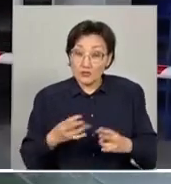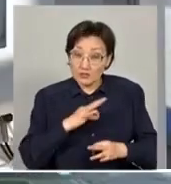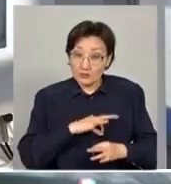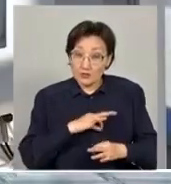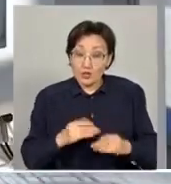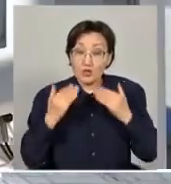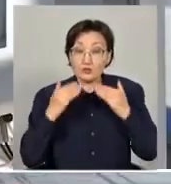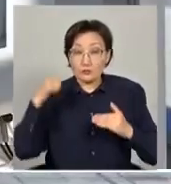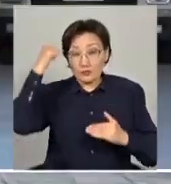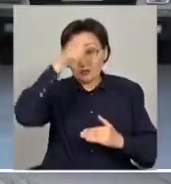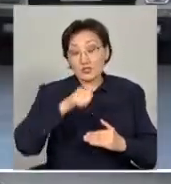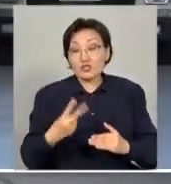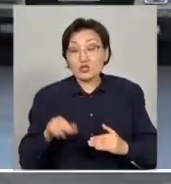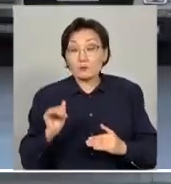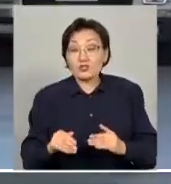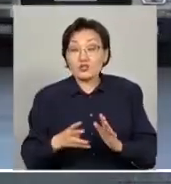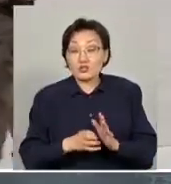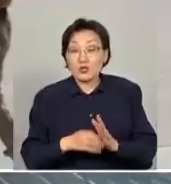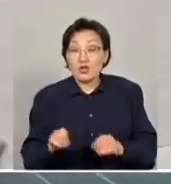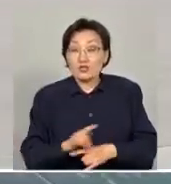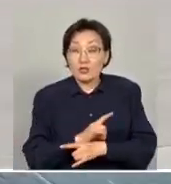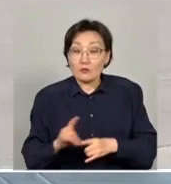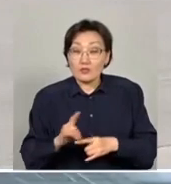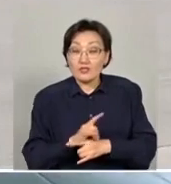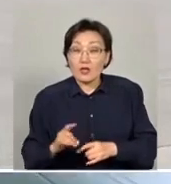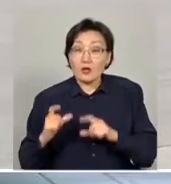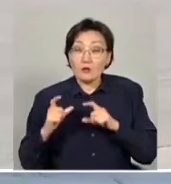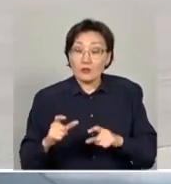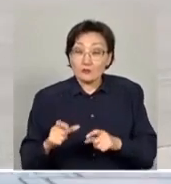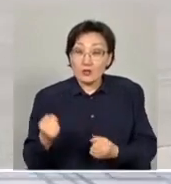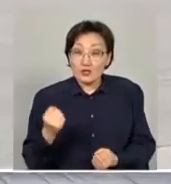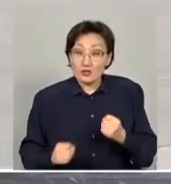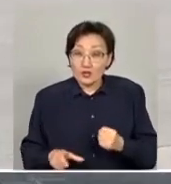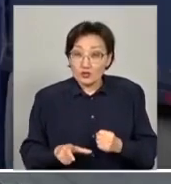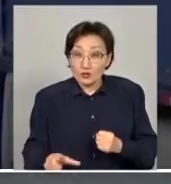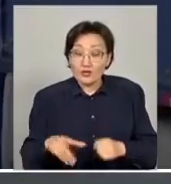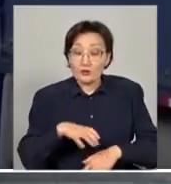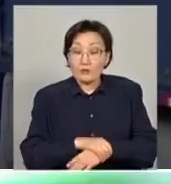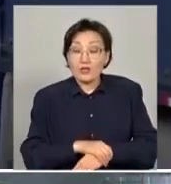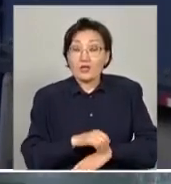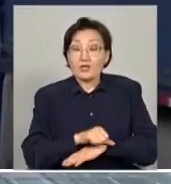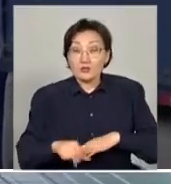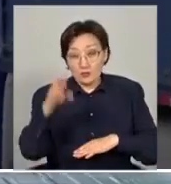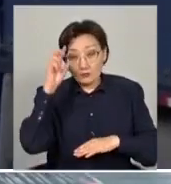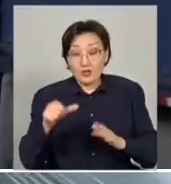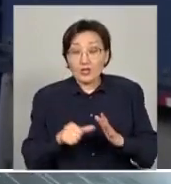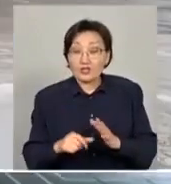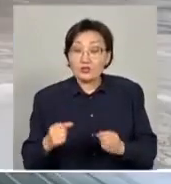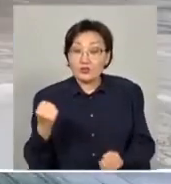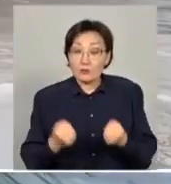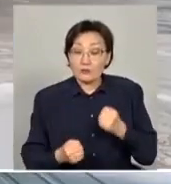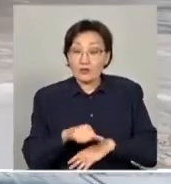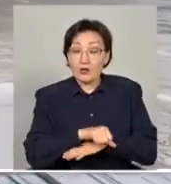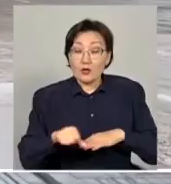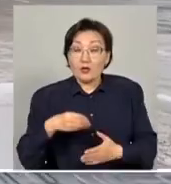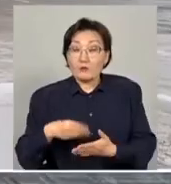Соңғы жылдары елде 20900 жалған транзит дерегі анықталыпты. Демек, шеттен келген әрбір алтыншы көлік импортқа